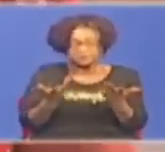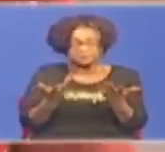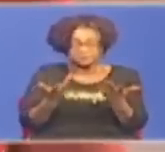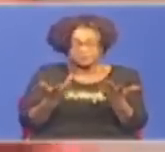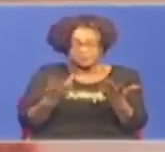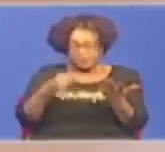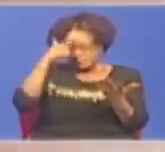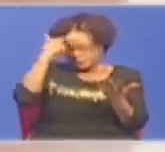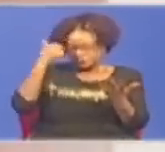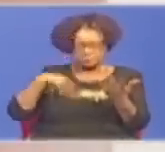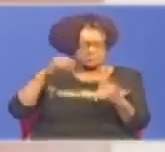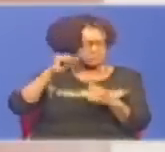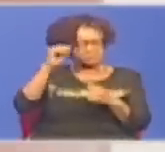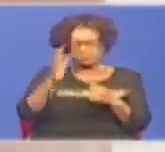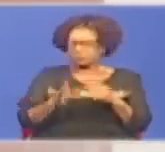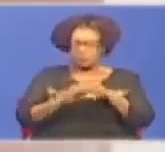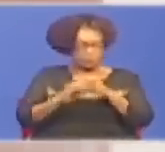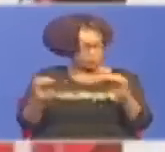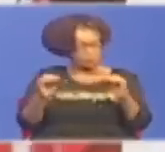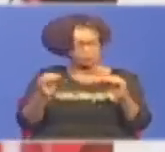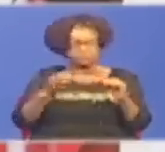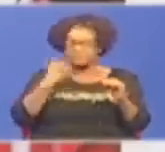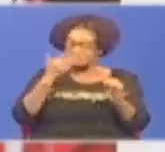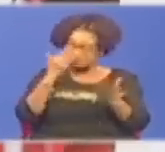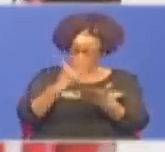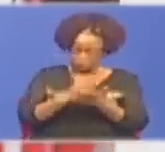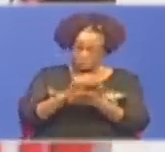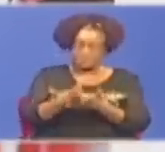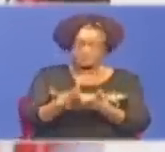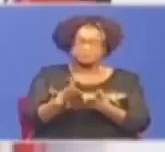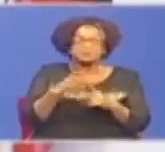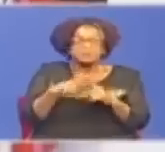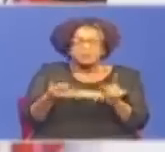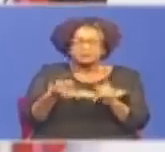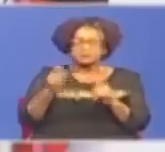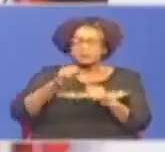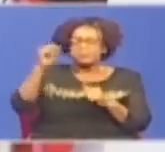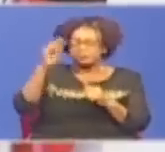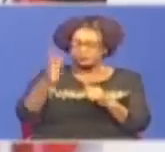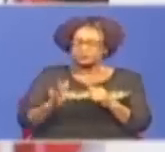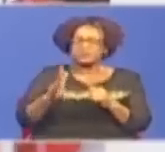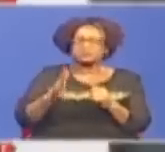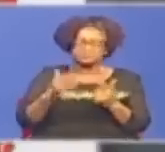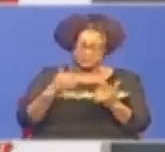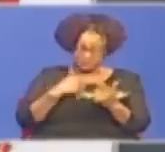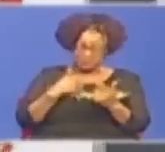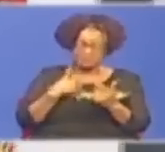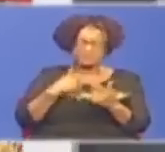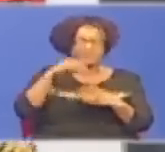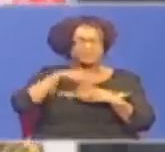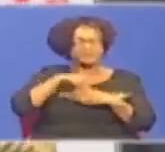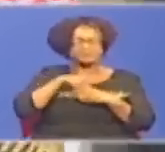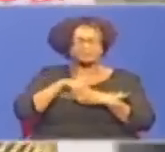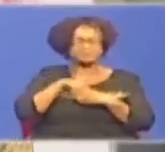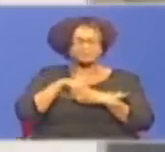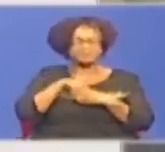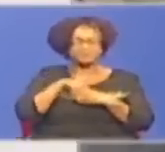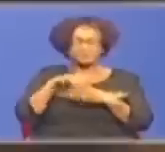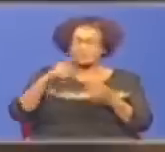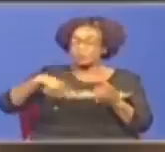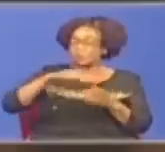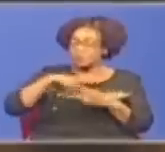sio mwanasiasa, wacha nisimamie hapo. But there is a politician in all of us anyway. Sisi si